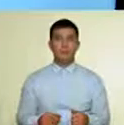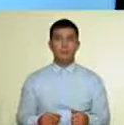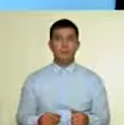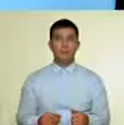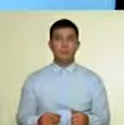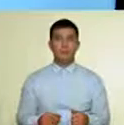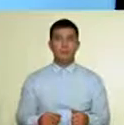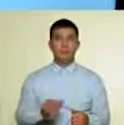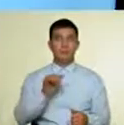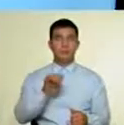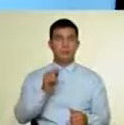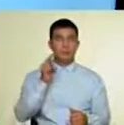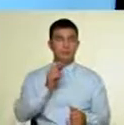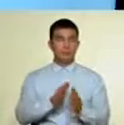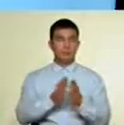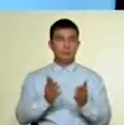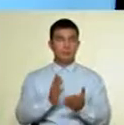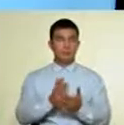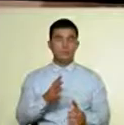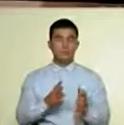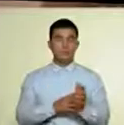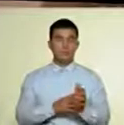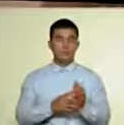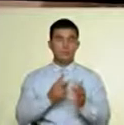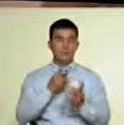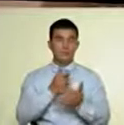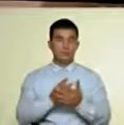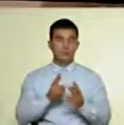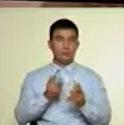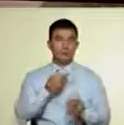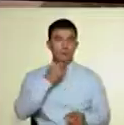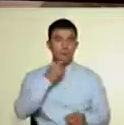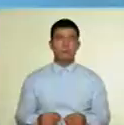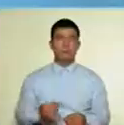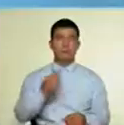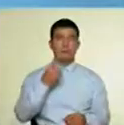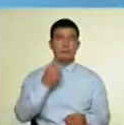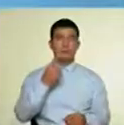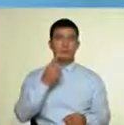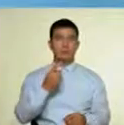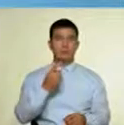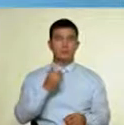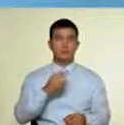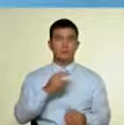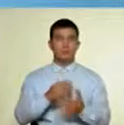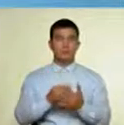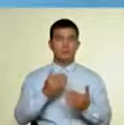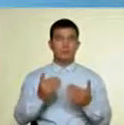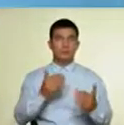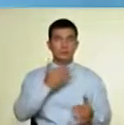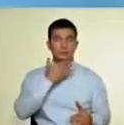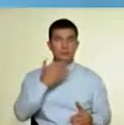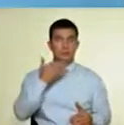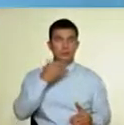Demak, darsligimizdagi 249-chi misolga diqqatingizni qarating. Bir hadlardan ko'p had